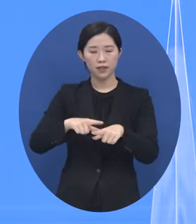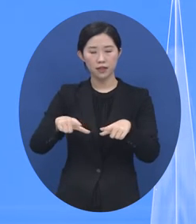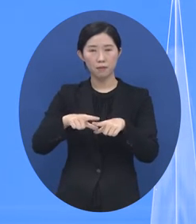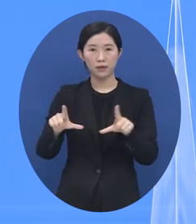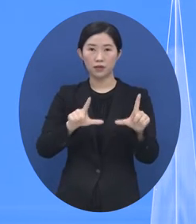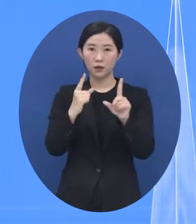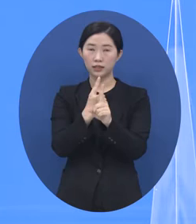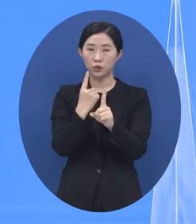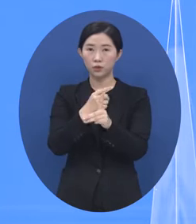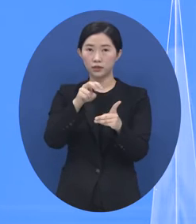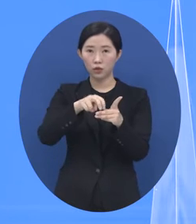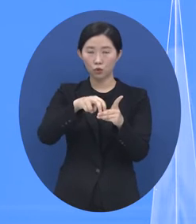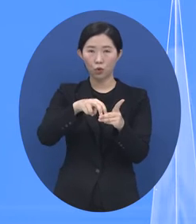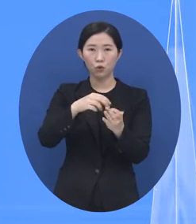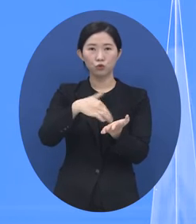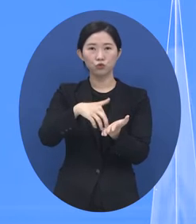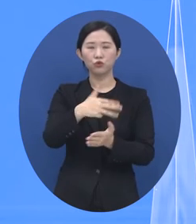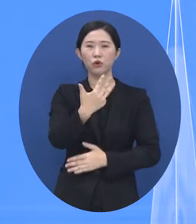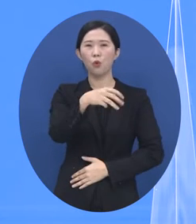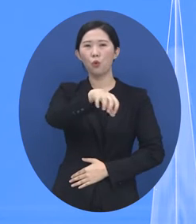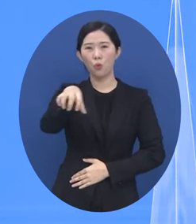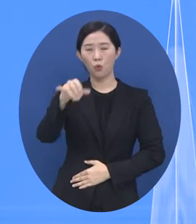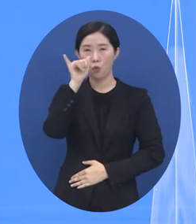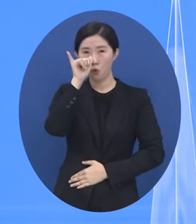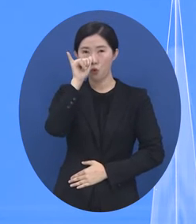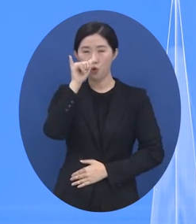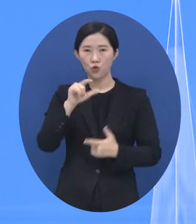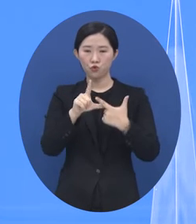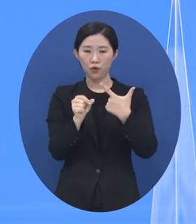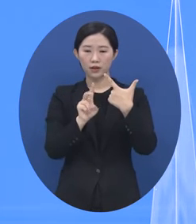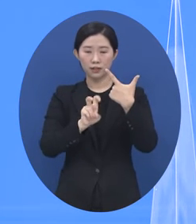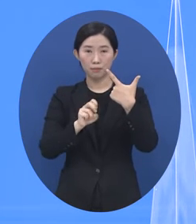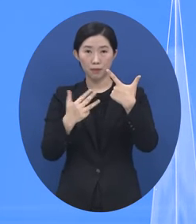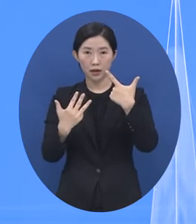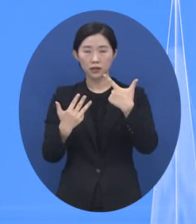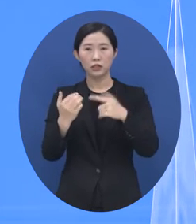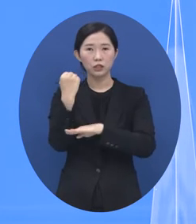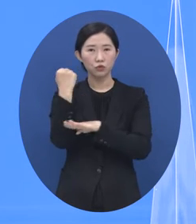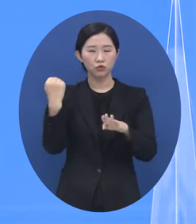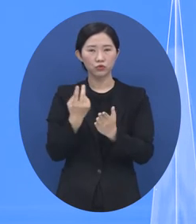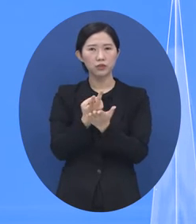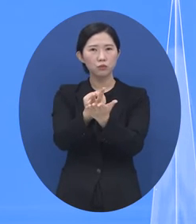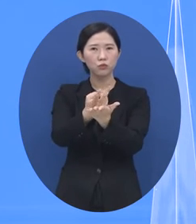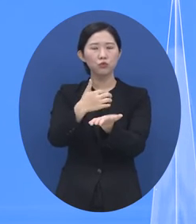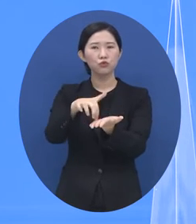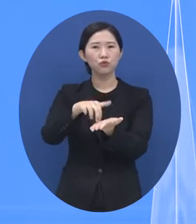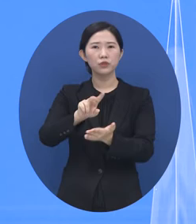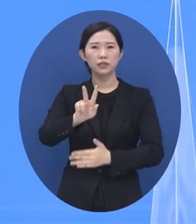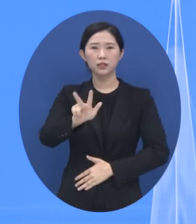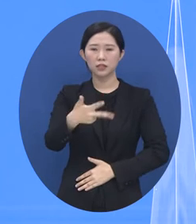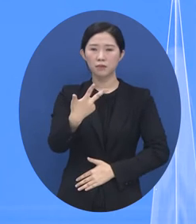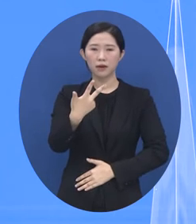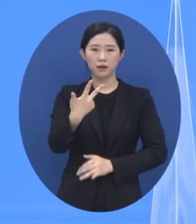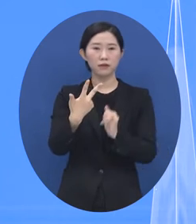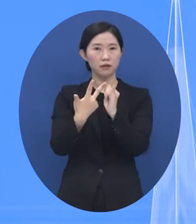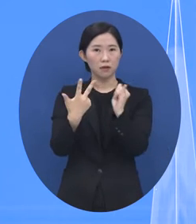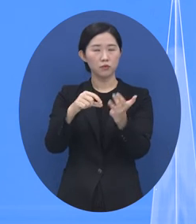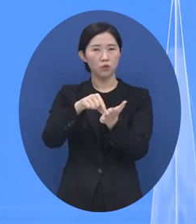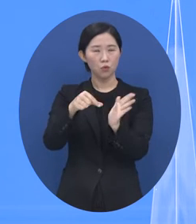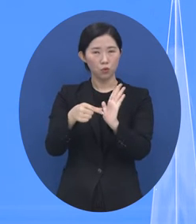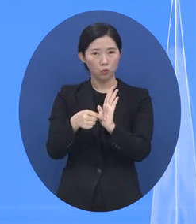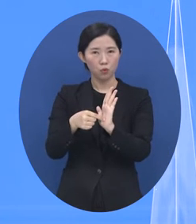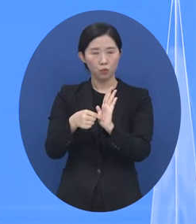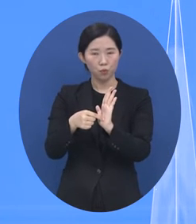생활치료센터에는 6월 28일 18시 기준 715명이 입소해 가동률은